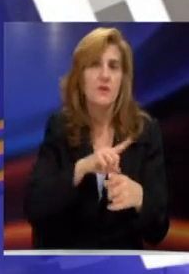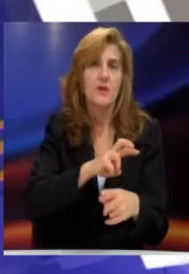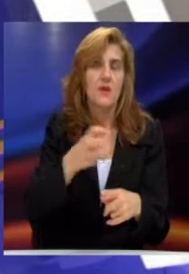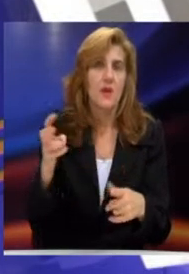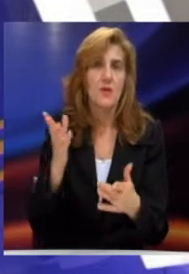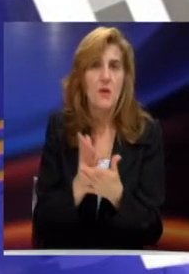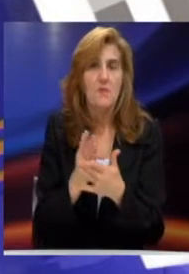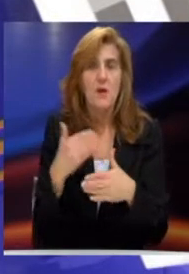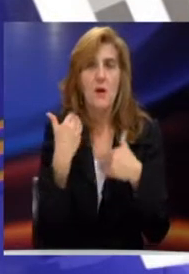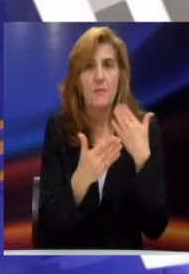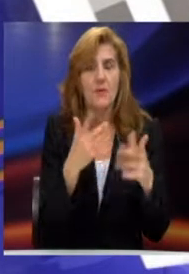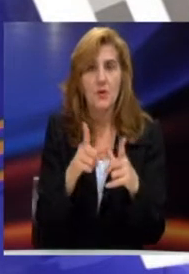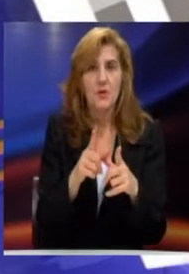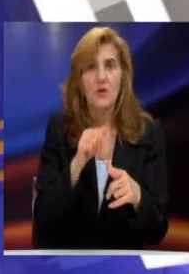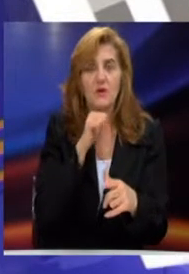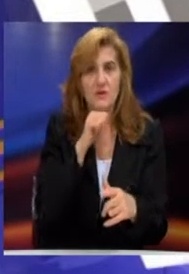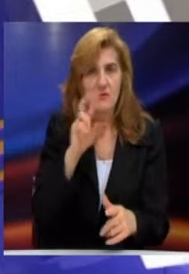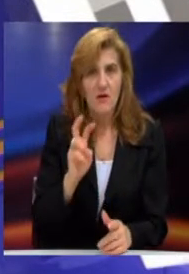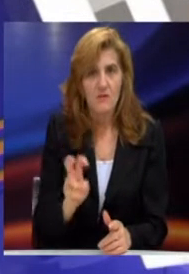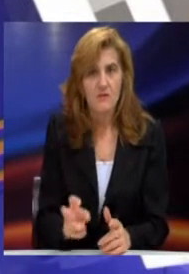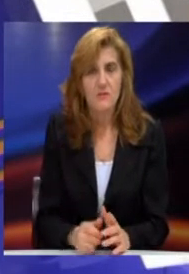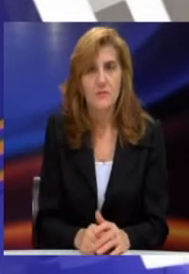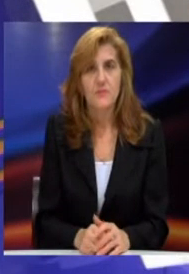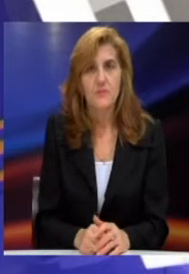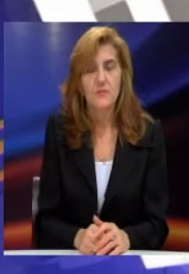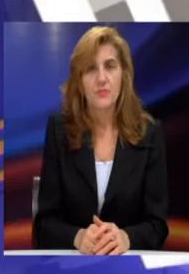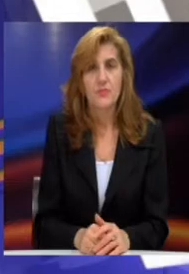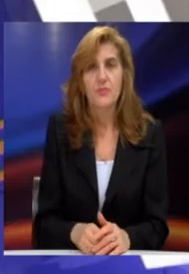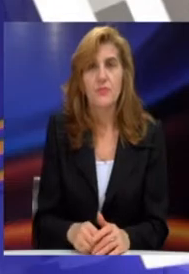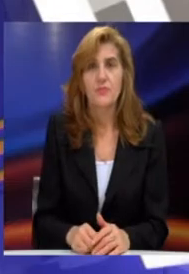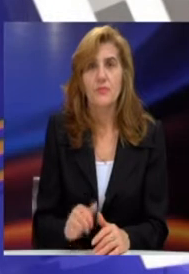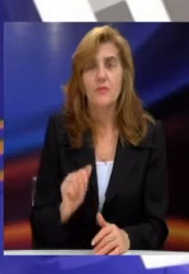jedna je poklonjena i papi Benediktu XVI. Jedno je prije svega